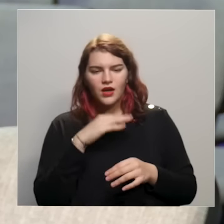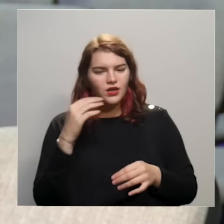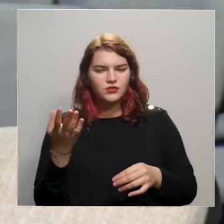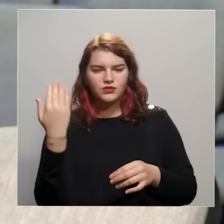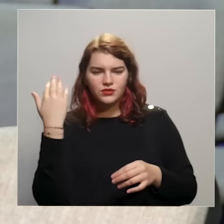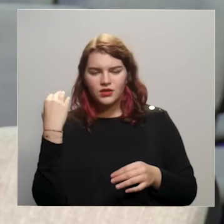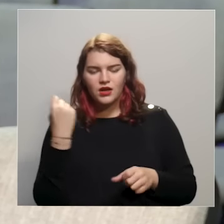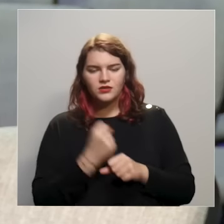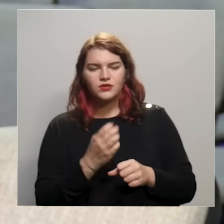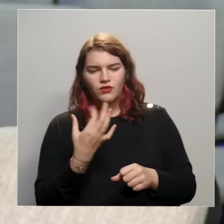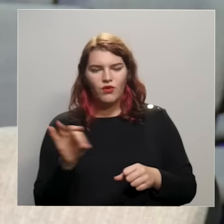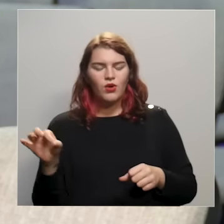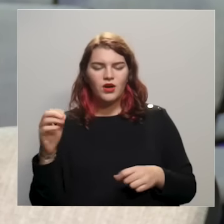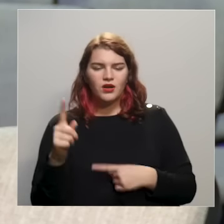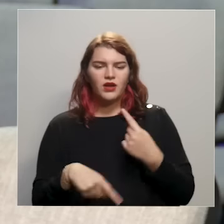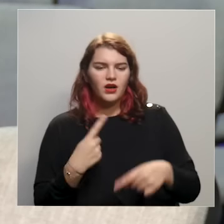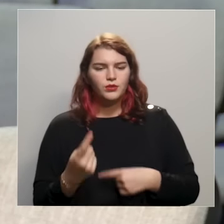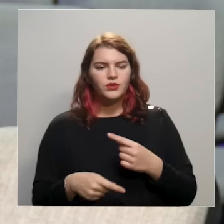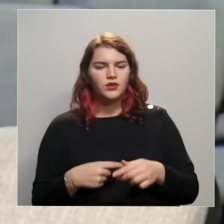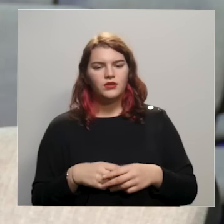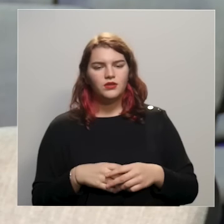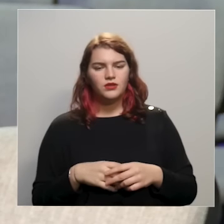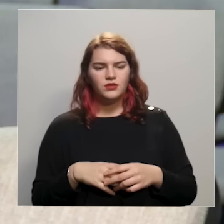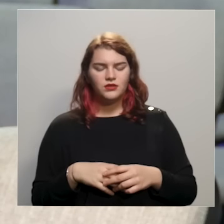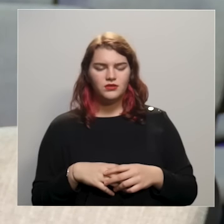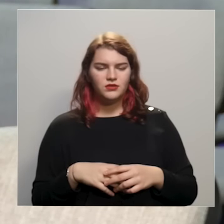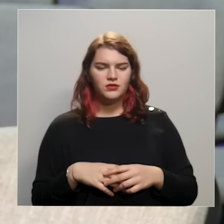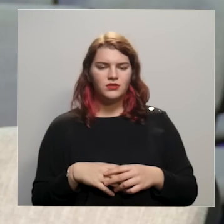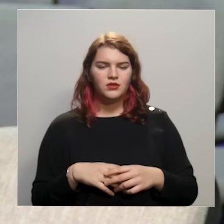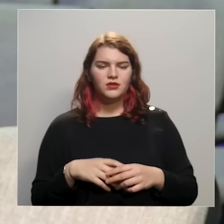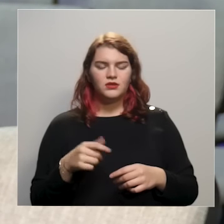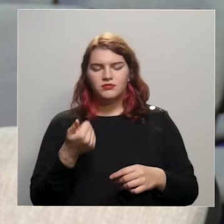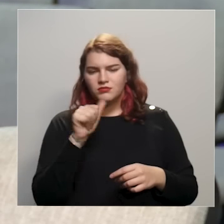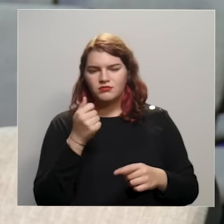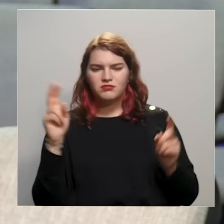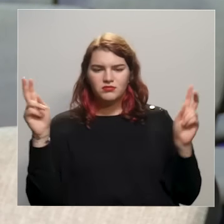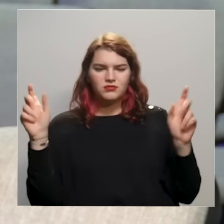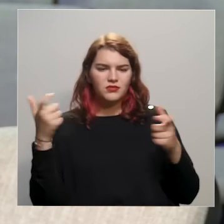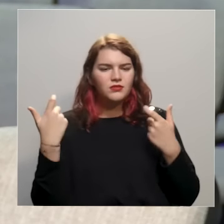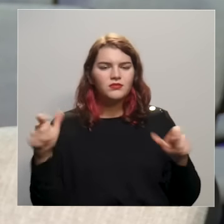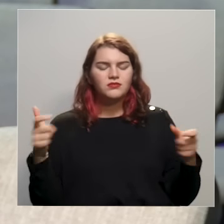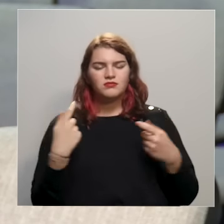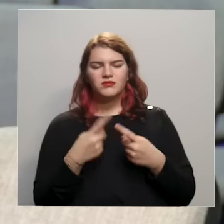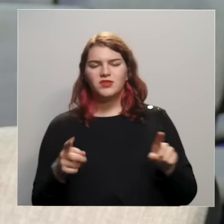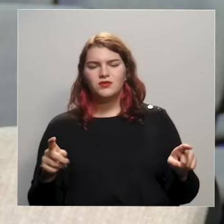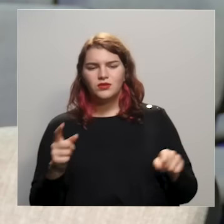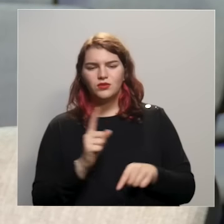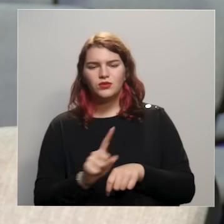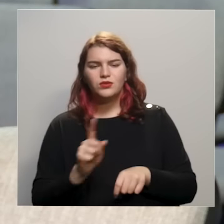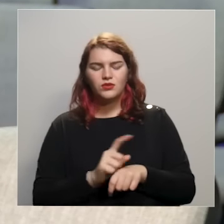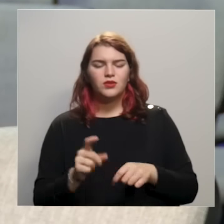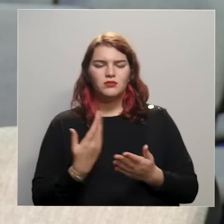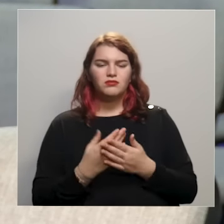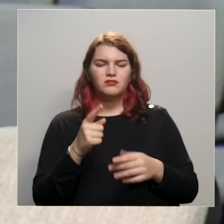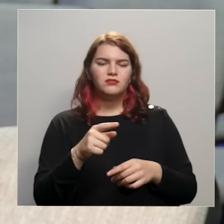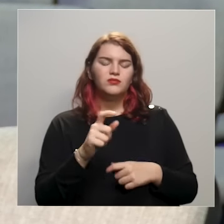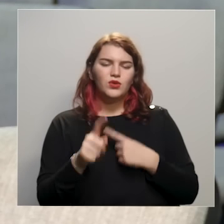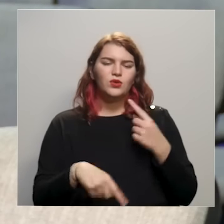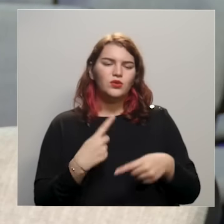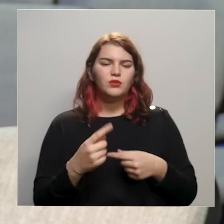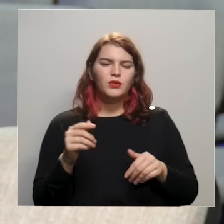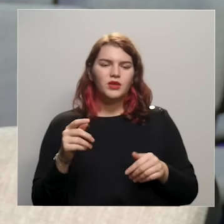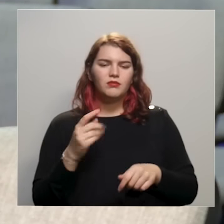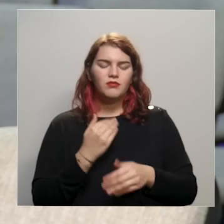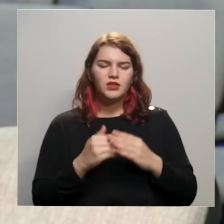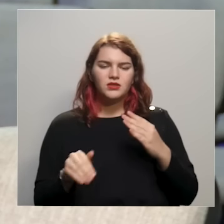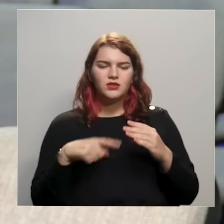Dumnezeu. Ajunge că în trecut ați făcut voia neamurilor. În chefuri, în beții, în desfrânări, în